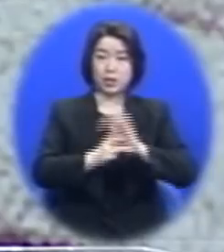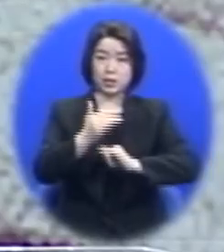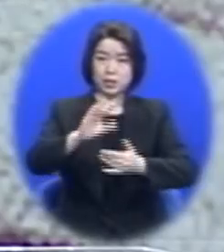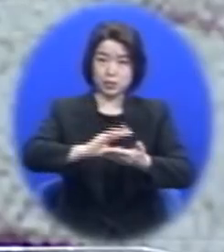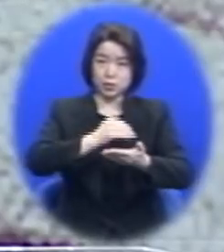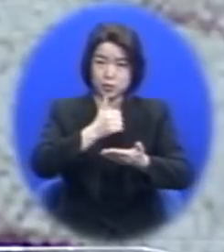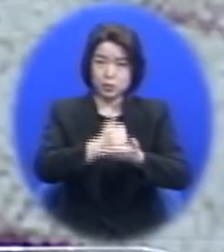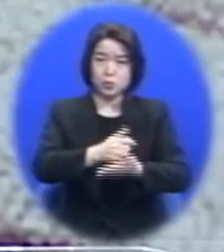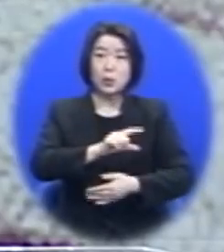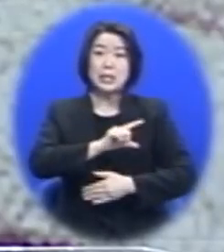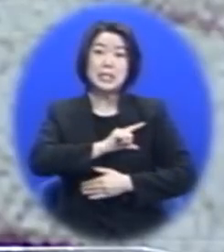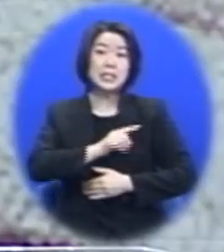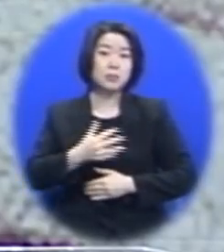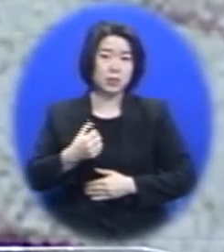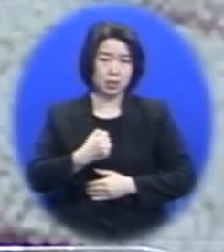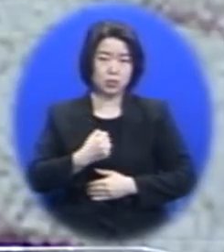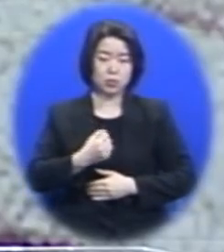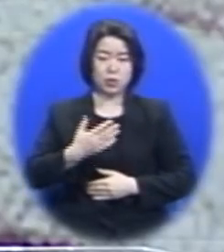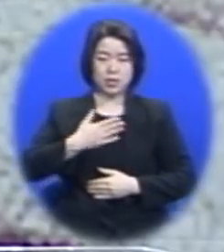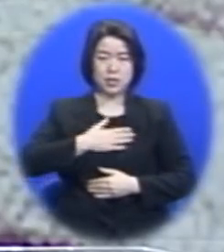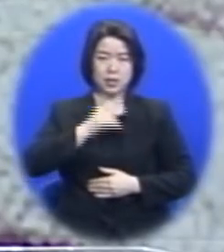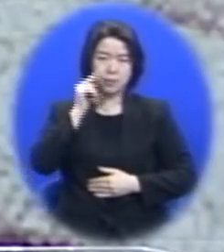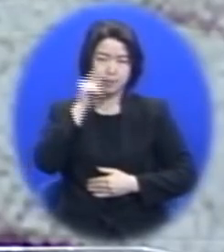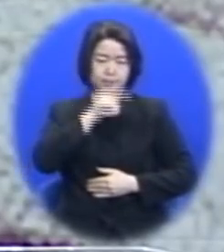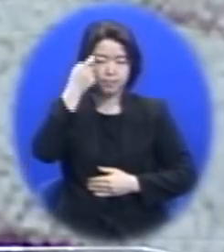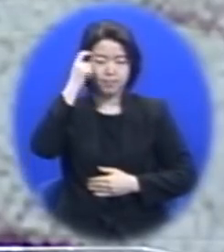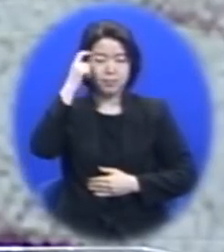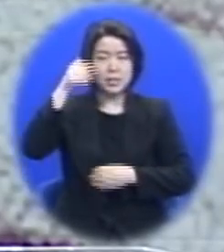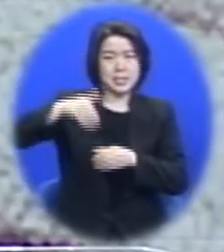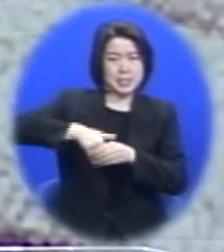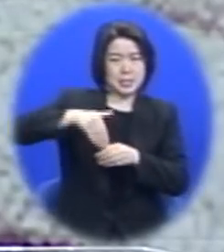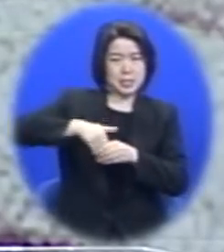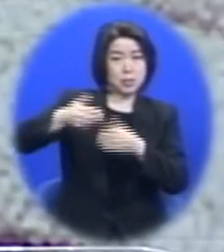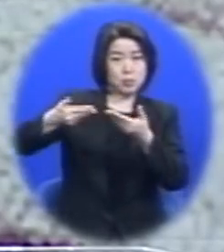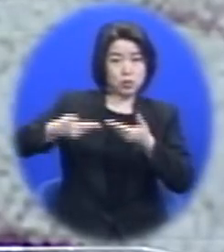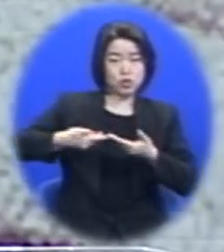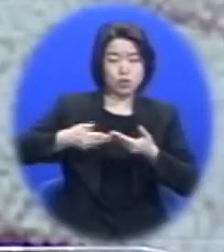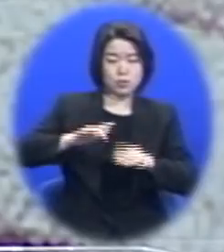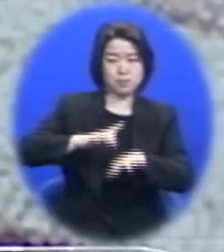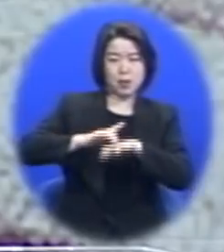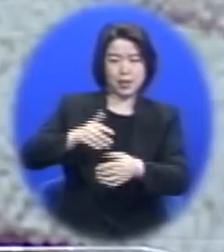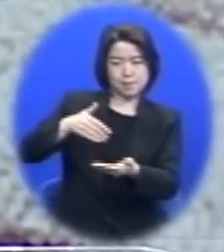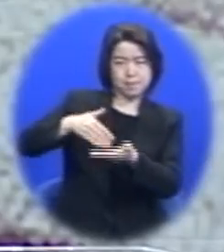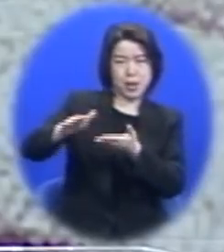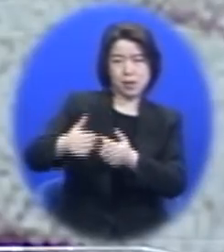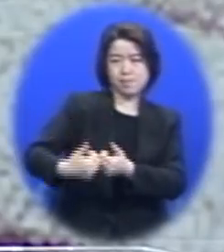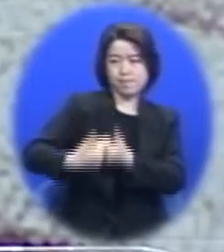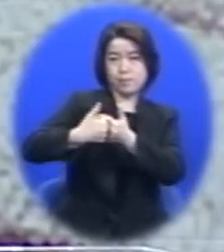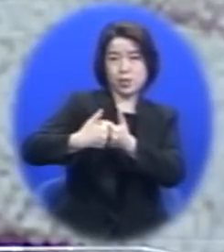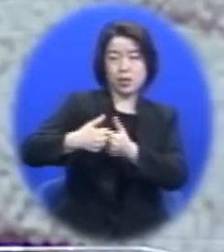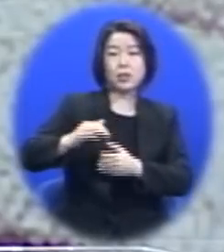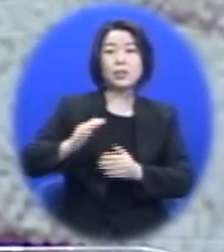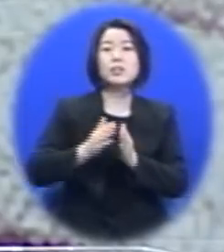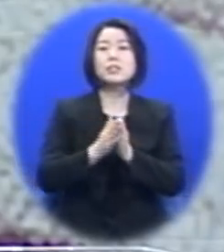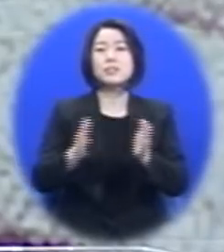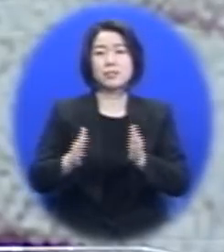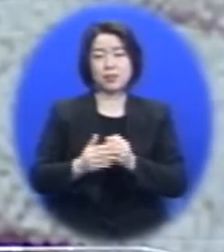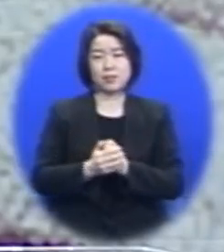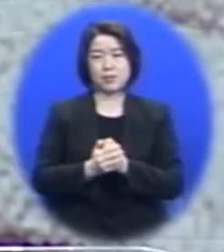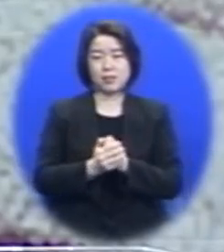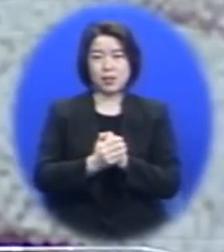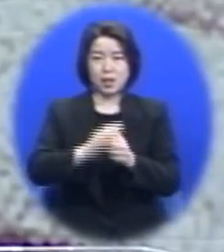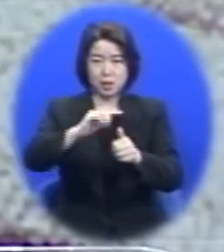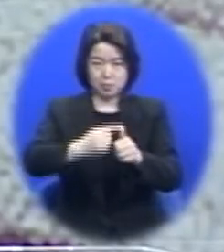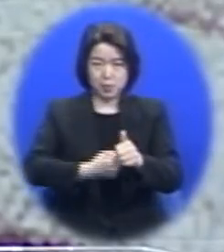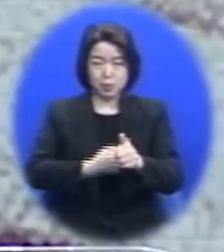그리스도 이름으로 제게 악한 생각을 넣어주는 마귀를 대적하기 시작했습니다 그리고 비로서 생각에